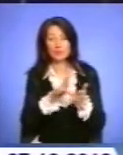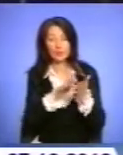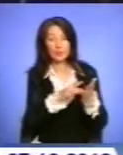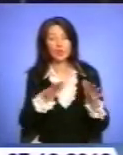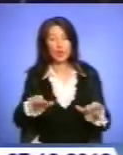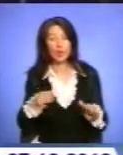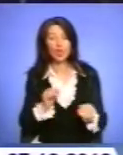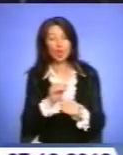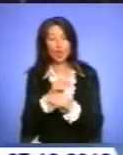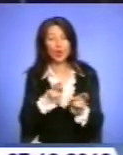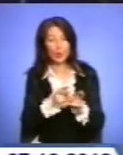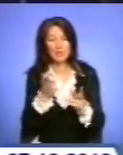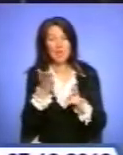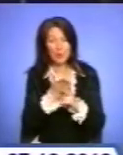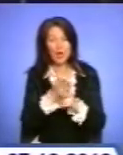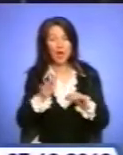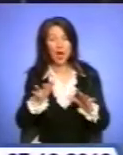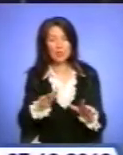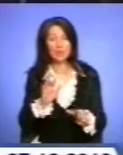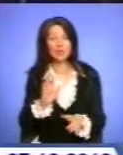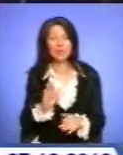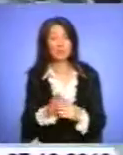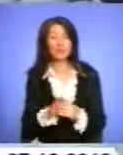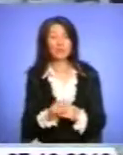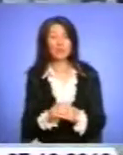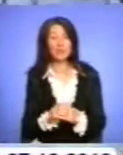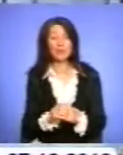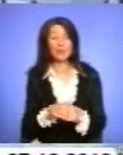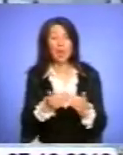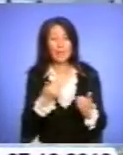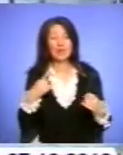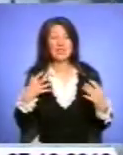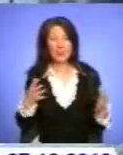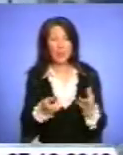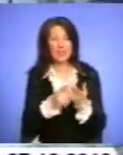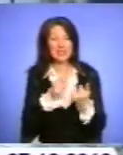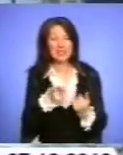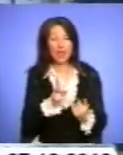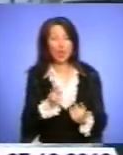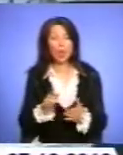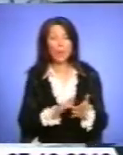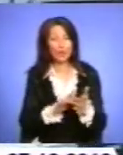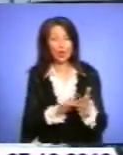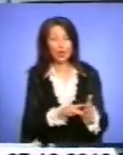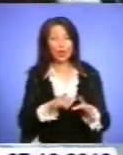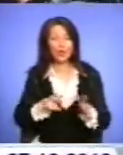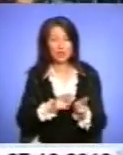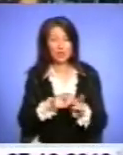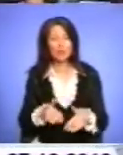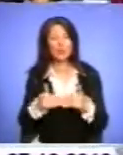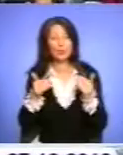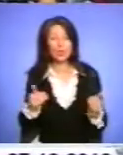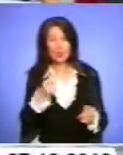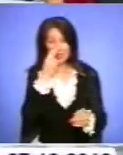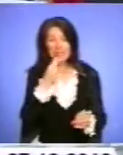додаткові поїзди, пільги, акції – Валентина Павлишин. Перед святами кількість тих, хто подорожує залізницею, збільшується.